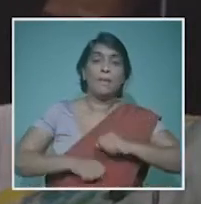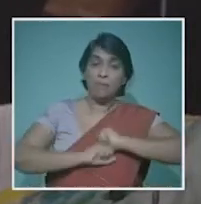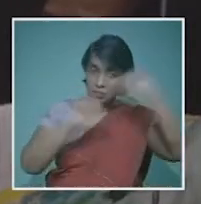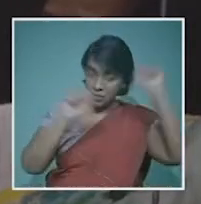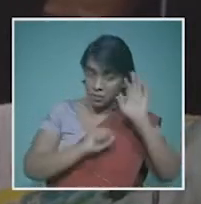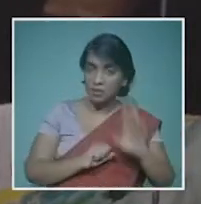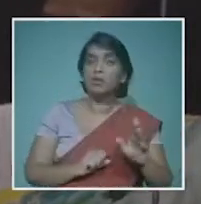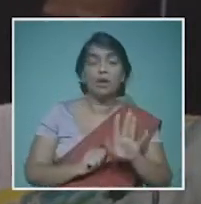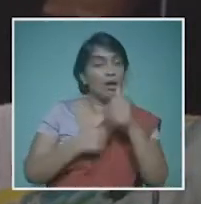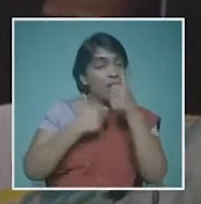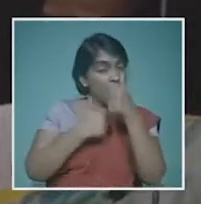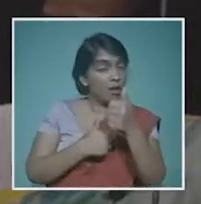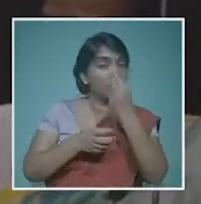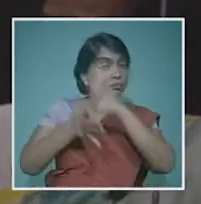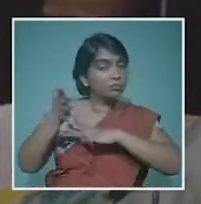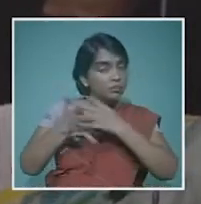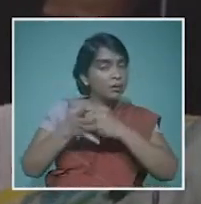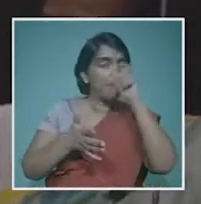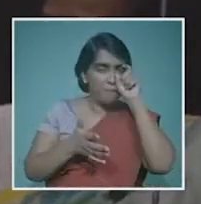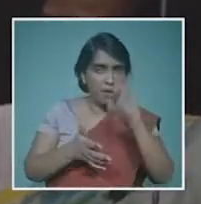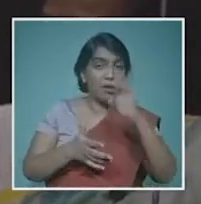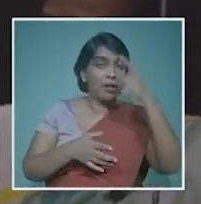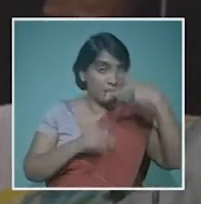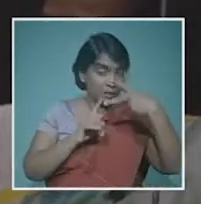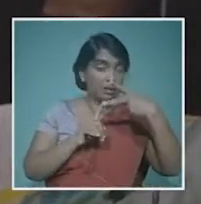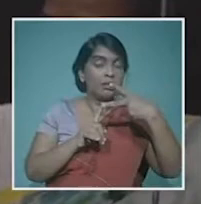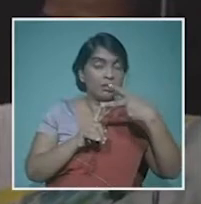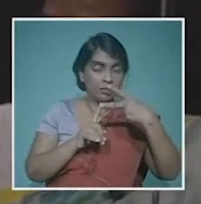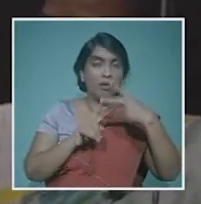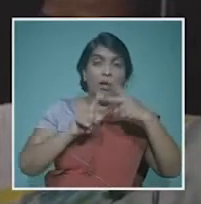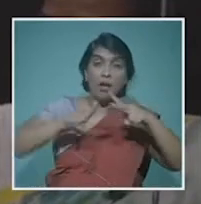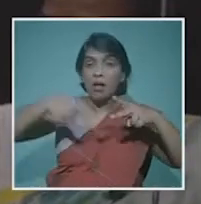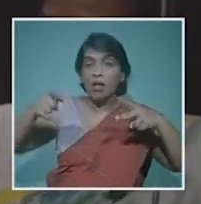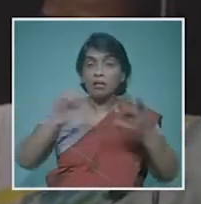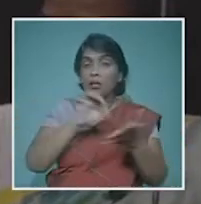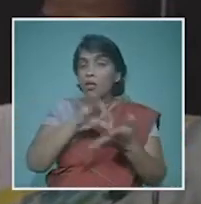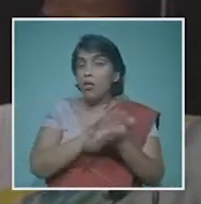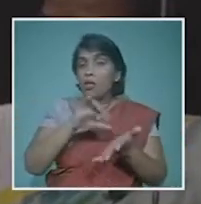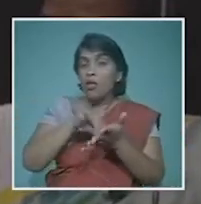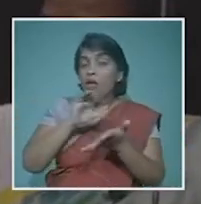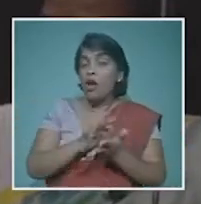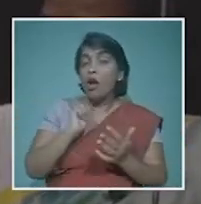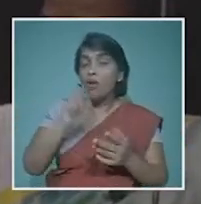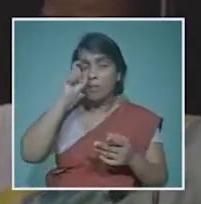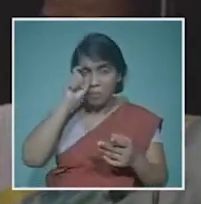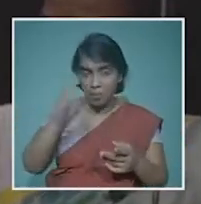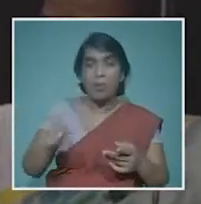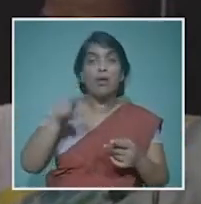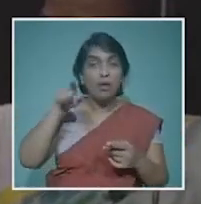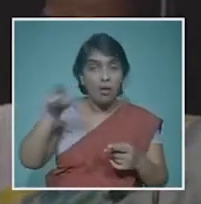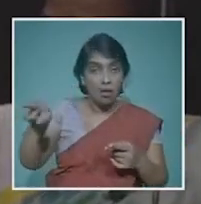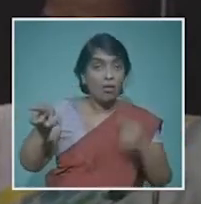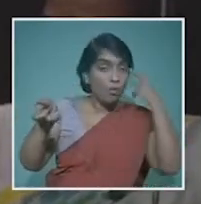නම් හරියට එක අයවැය කියවන්න, දෙක හරියට අනිත් තීරණ අරන් තියෙන කවුද කියලා බලන්න. ඒ තීරණ ගත්ත තැන්